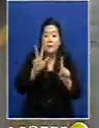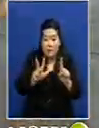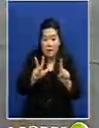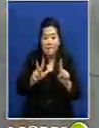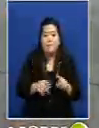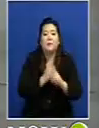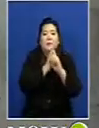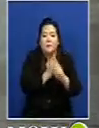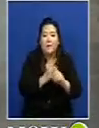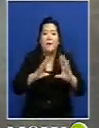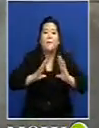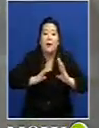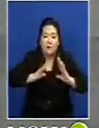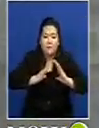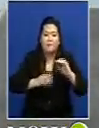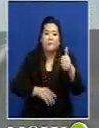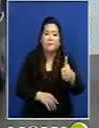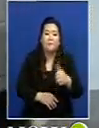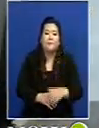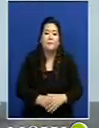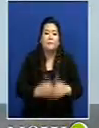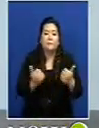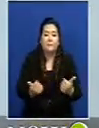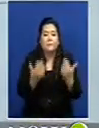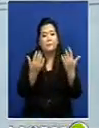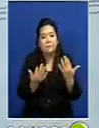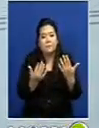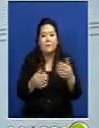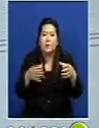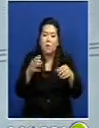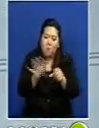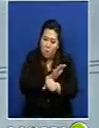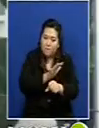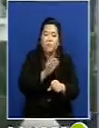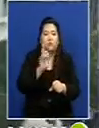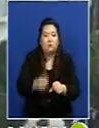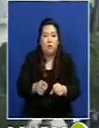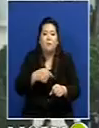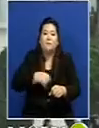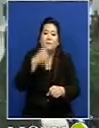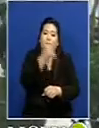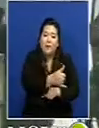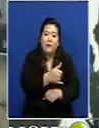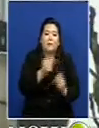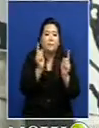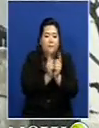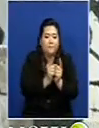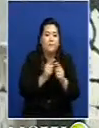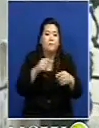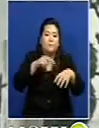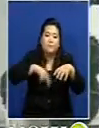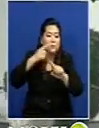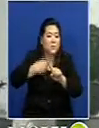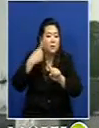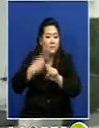เข้าเงื่อนไขการขอพักโทษนะคะแต่ระหว่างการพักโทษจนถึงครบวาระกำหนดก็ต้องมารายงานกับกรมควบคุมประพฤติ